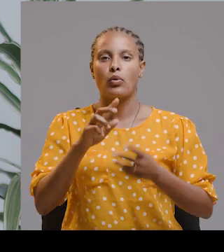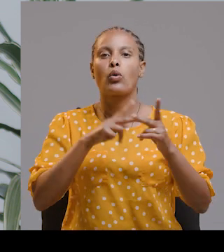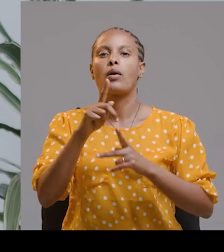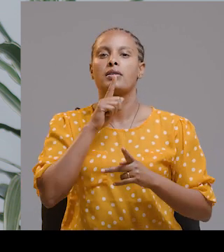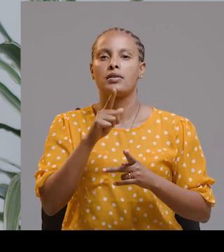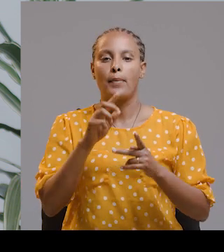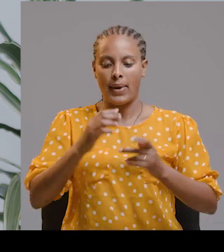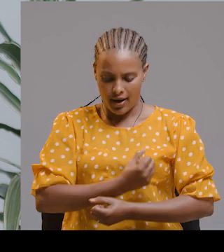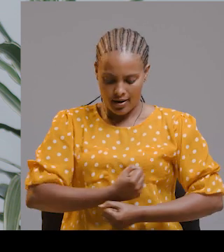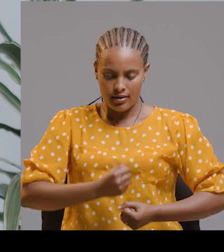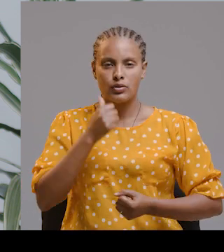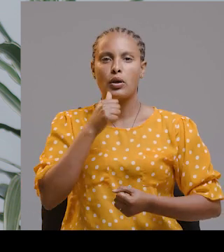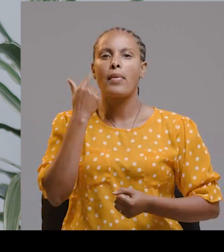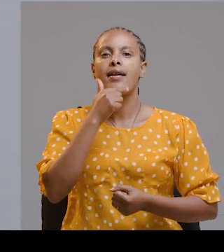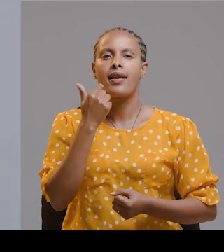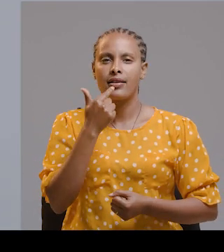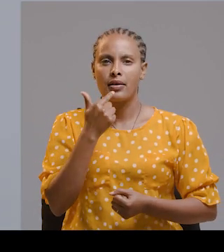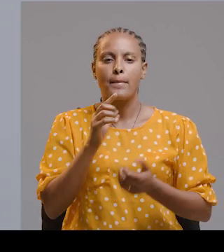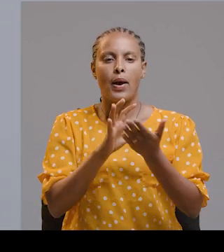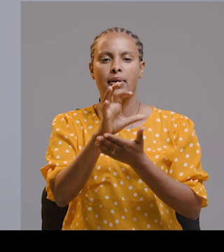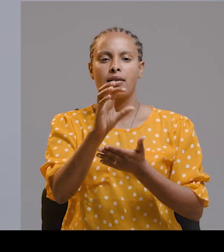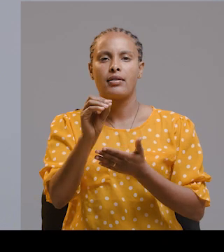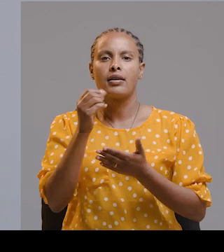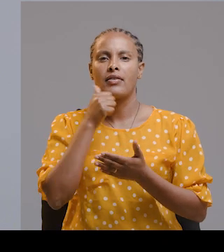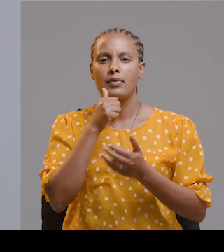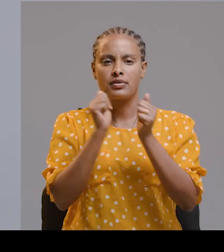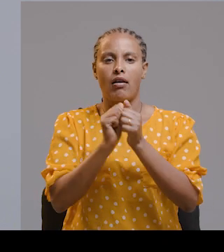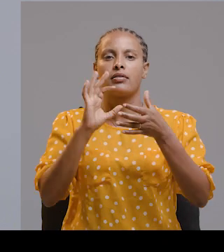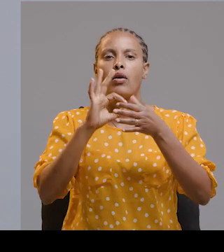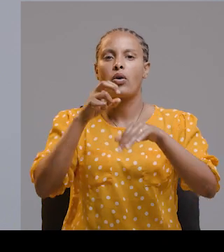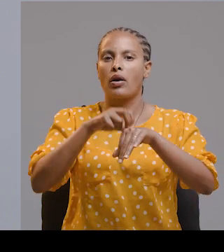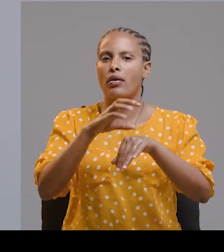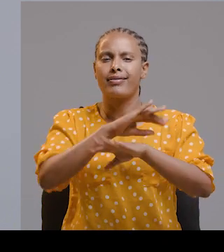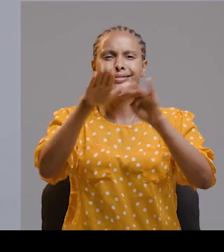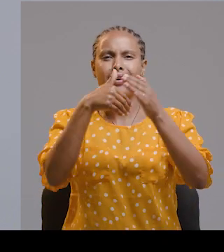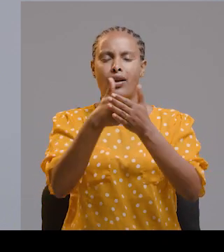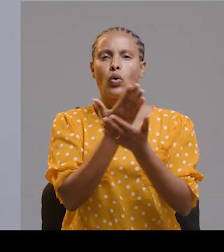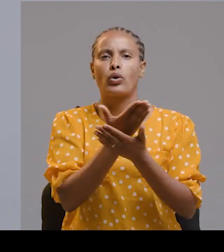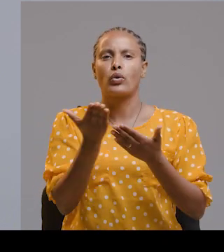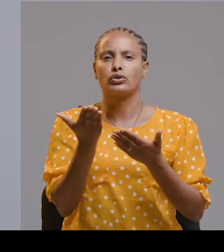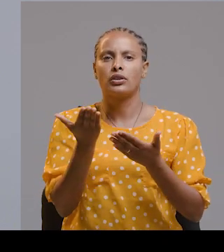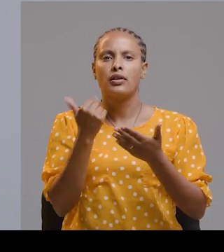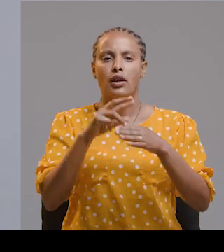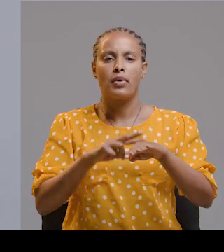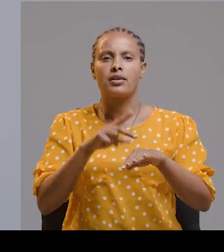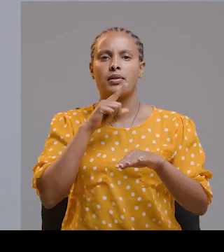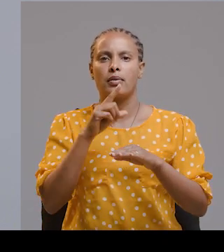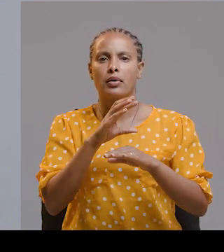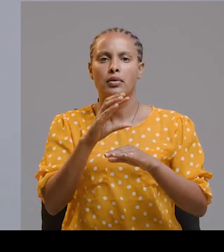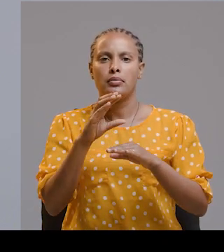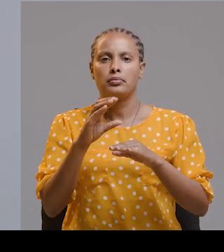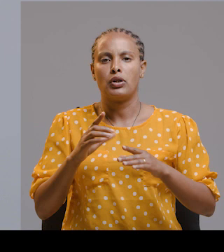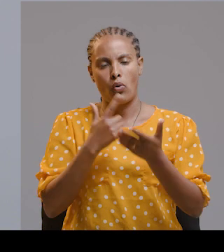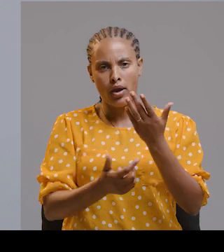چن مک انت یه سی توش مان انت مبتنا که فیمینیزم گاری تیازو وقت تاینا ات دکاله گوده چن یه من نان سابت نام